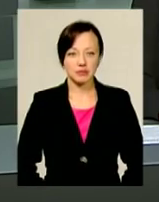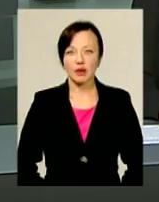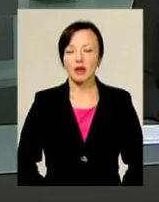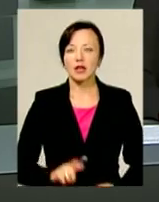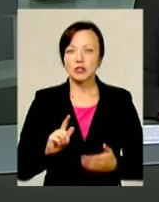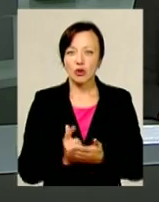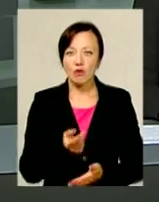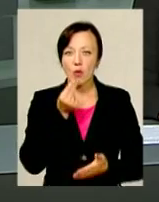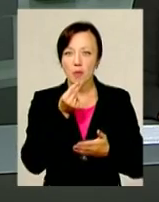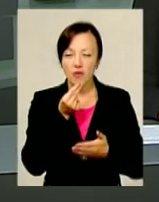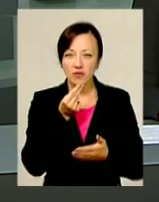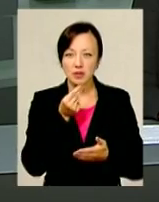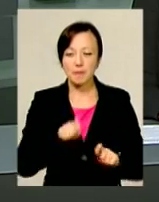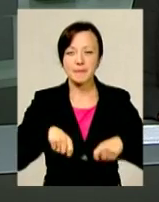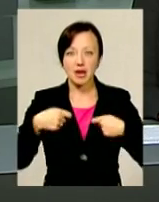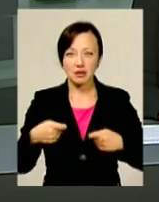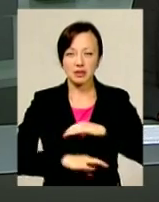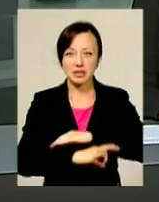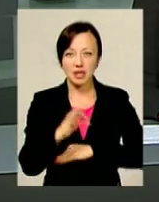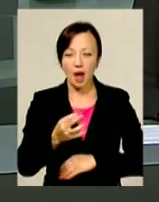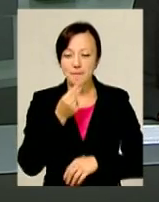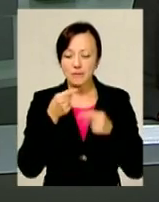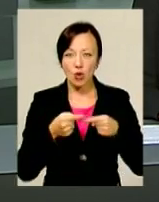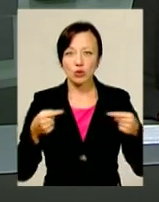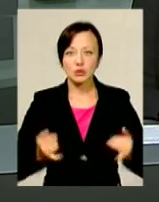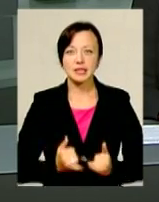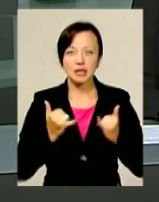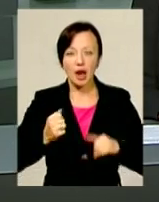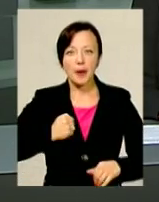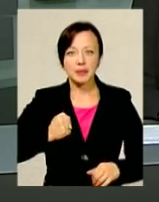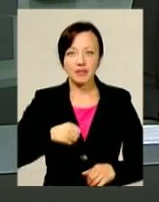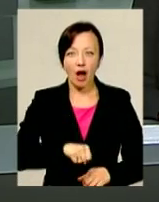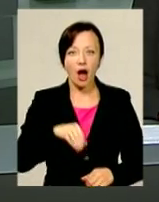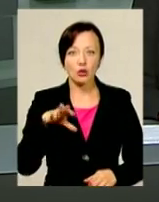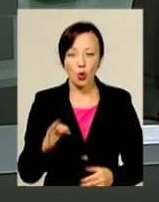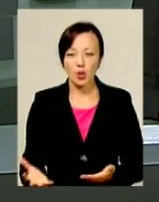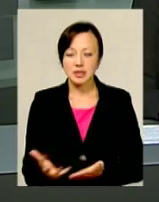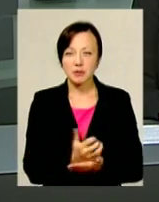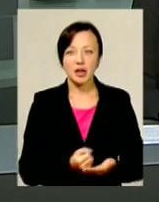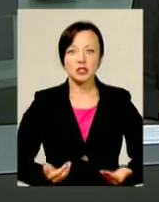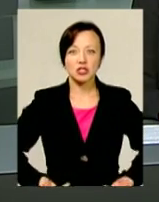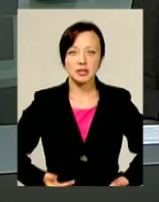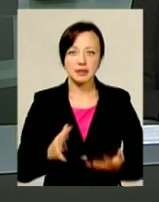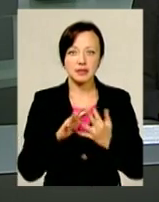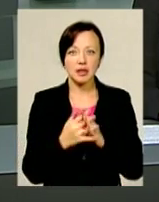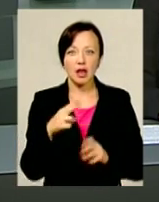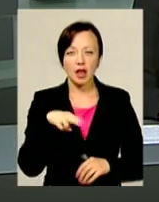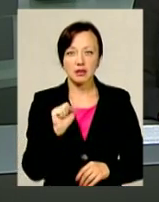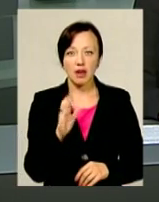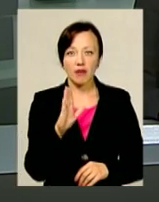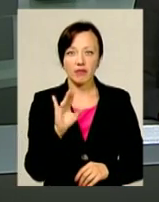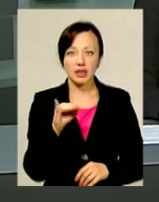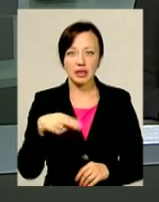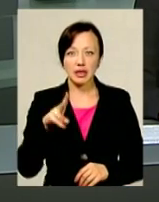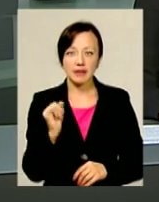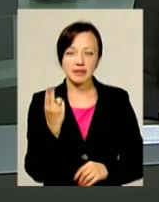Чергову провізію передали на схід. Продукти для бійців антитерористичної операції зібрали жителі села Давидківці Хмельницького